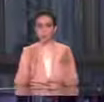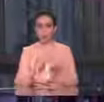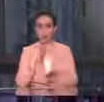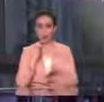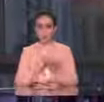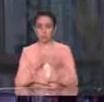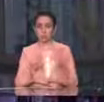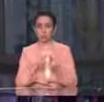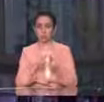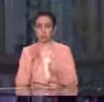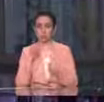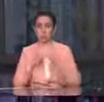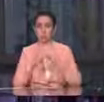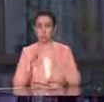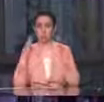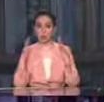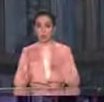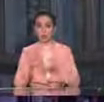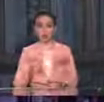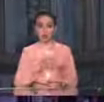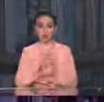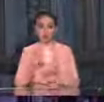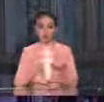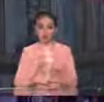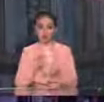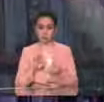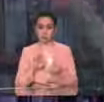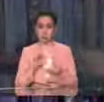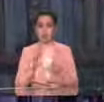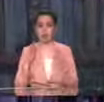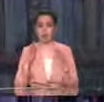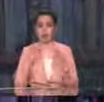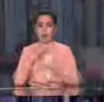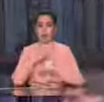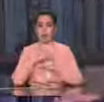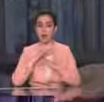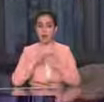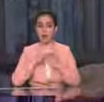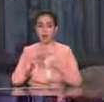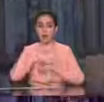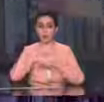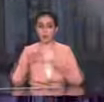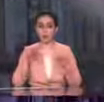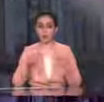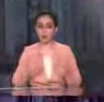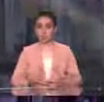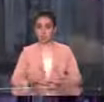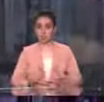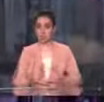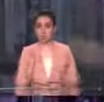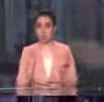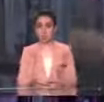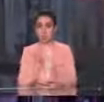поэтому слово огромна здесь лишнее например адрес места жительства это синонимы очень